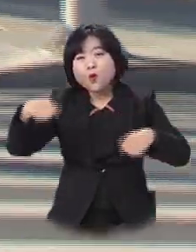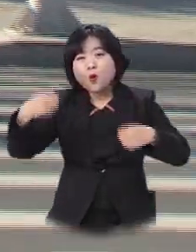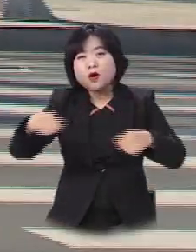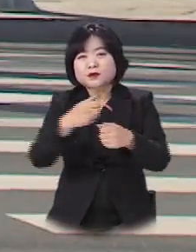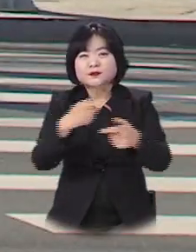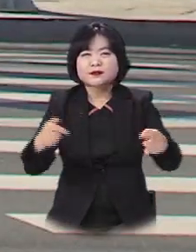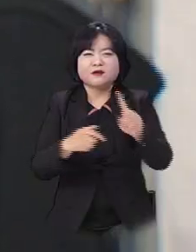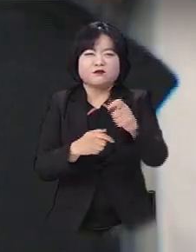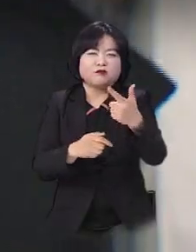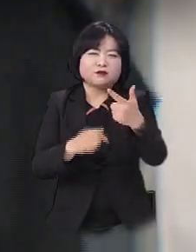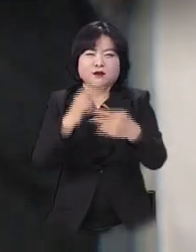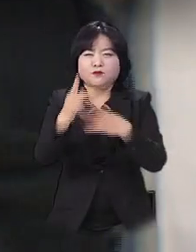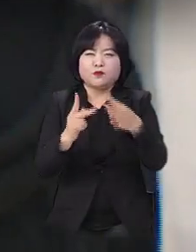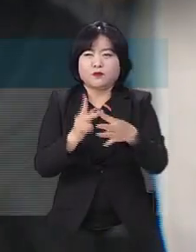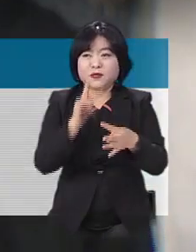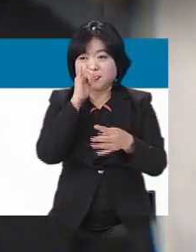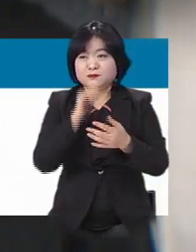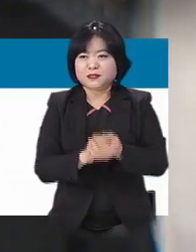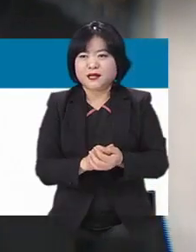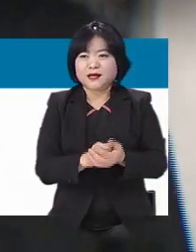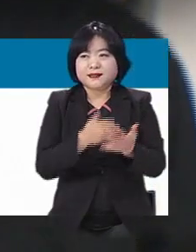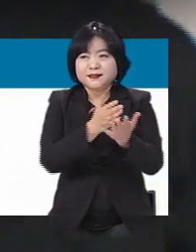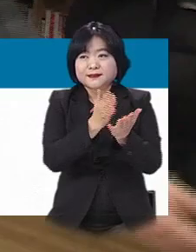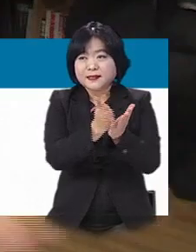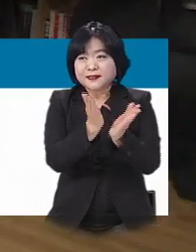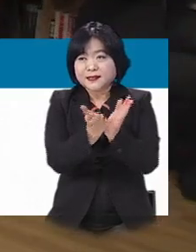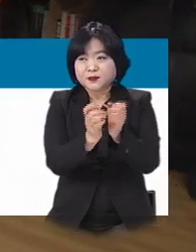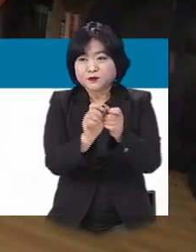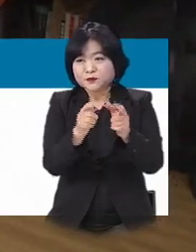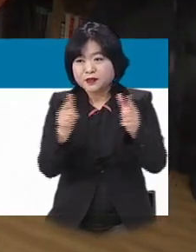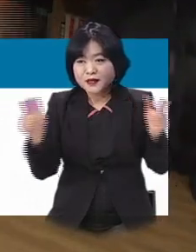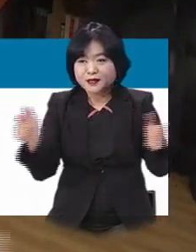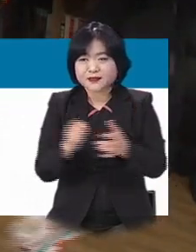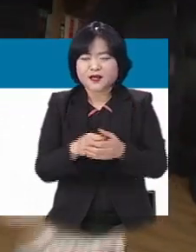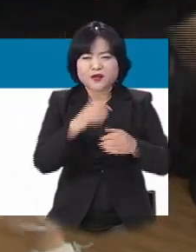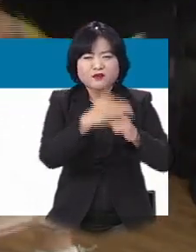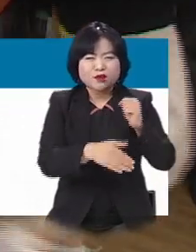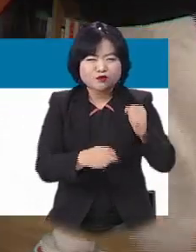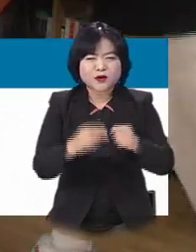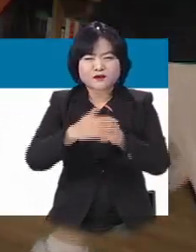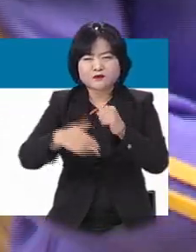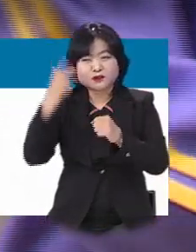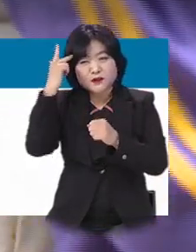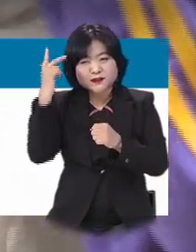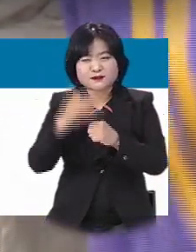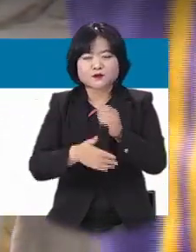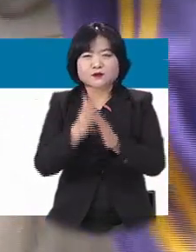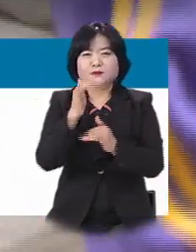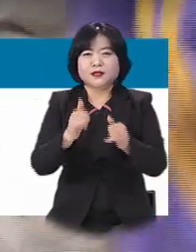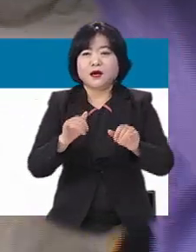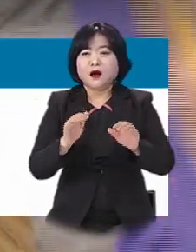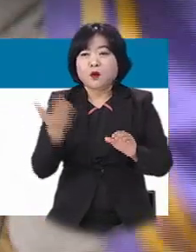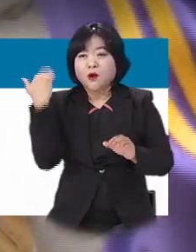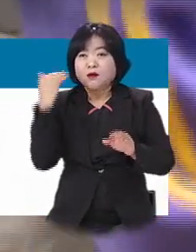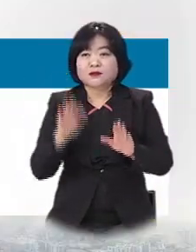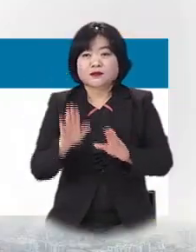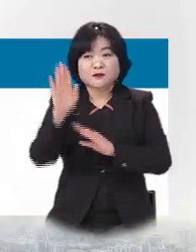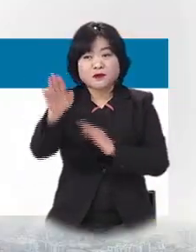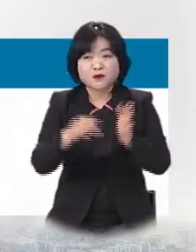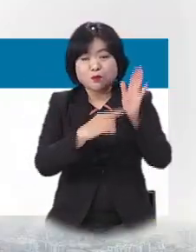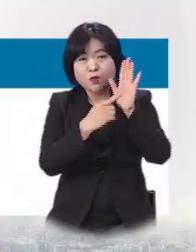프로그램이 운영됩니다. 장르가 좀 다양해졌습니다, 작년보다. 대구와 대구 정신, 대구 시민들의 과거, 현재, 미래를